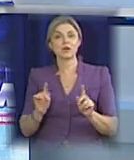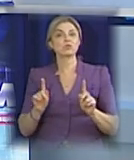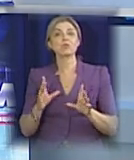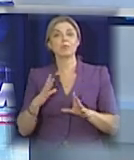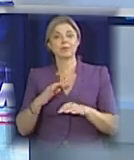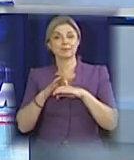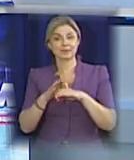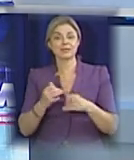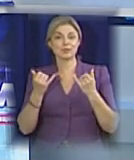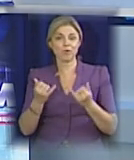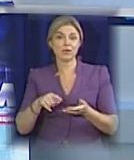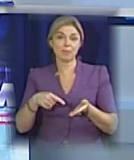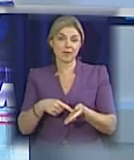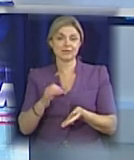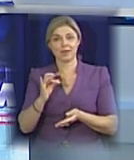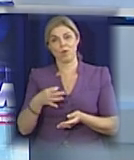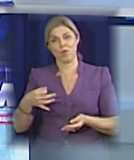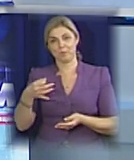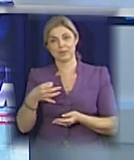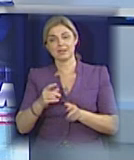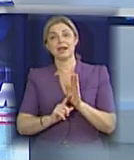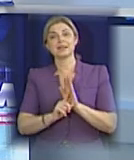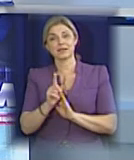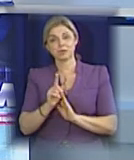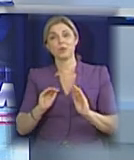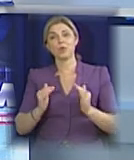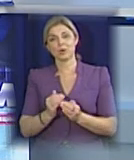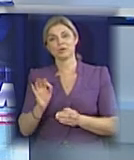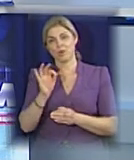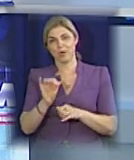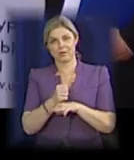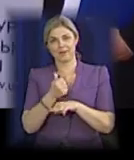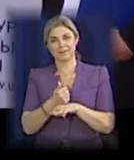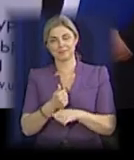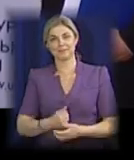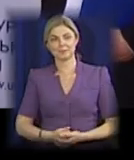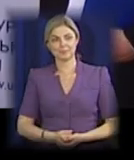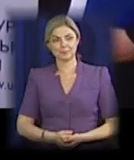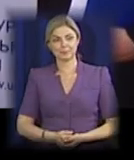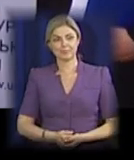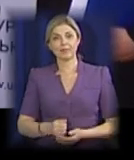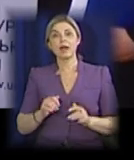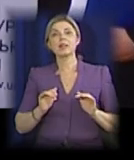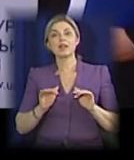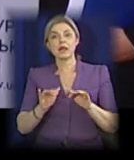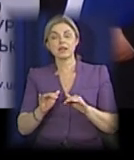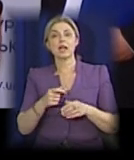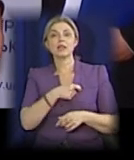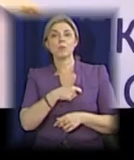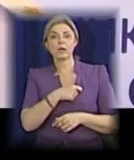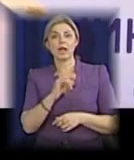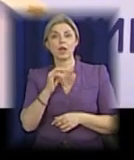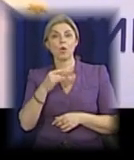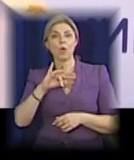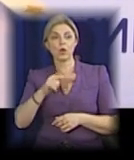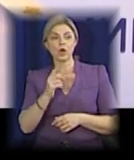та області. Я Наталя Забазнова, а на початку – коротко про головне. Справа депутата Ігоря Купійки,